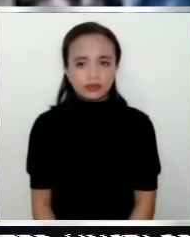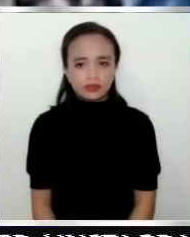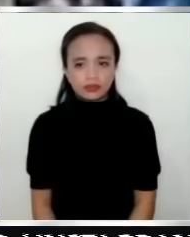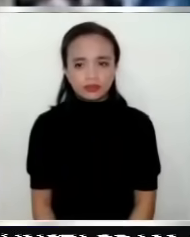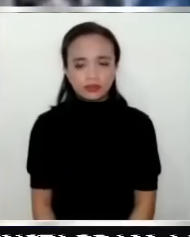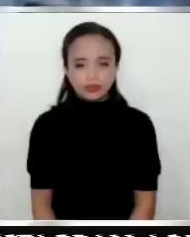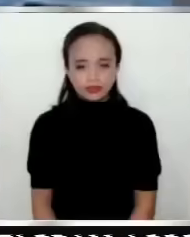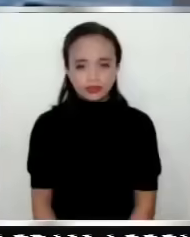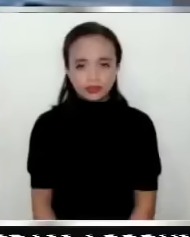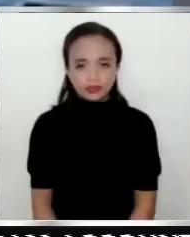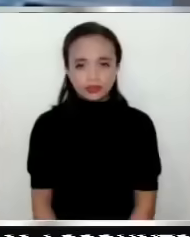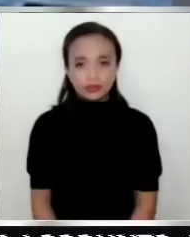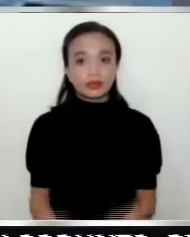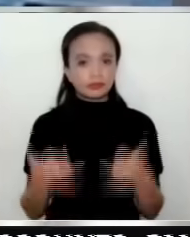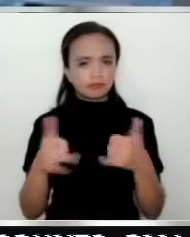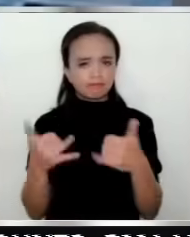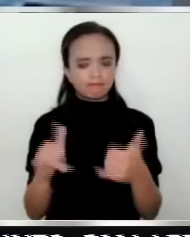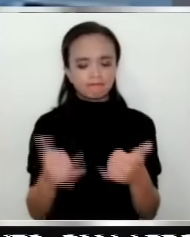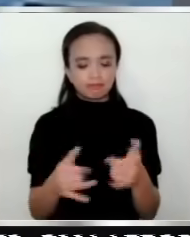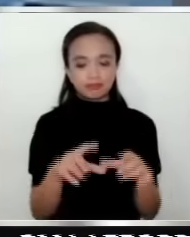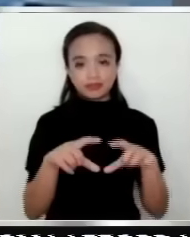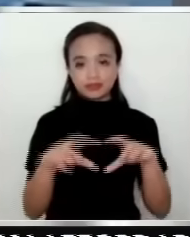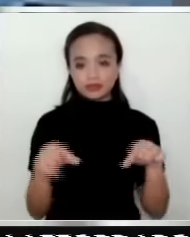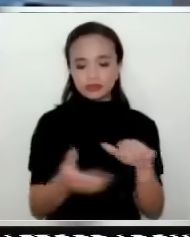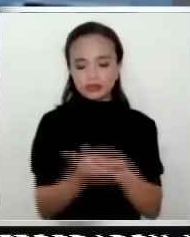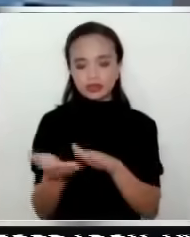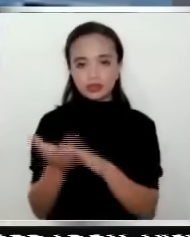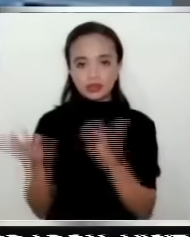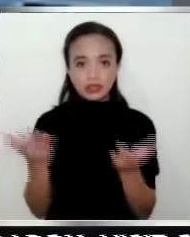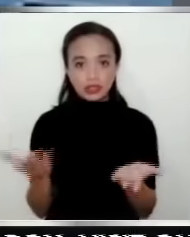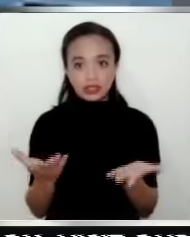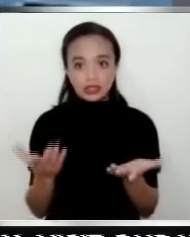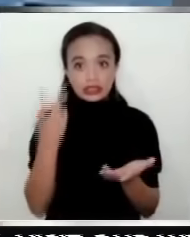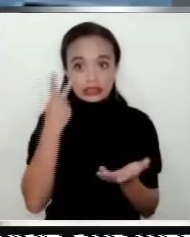Naglalaro ng cards sa grupong ito sa Eastern China nang biglang